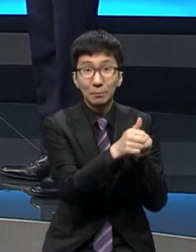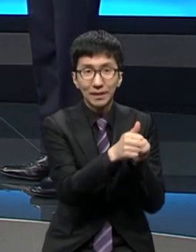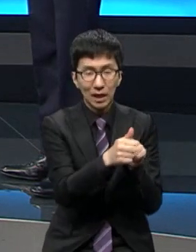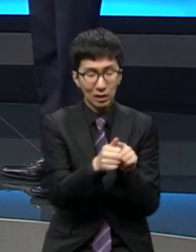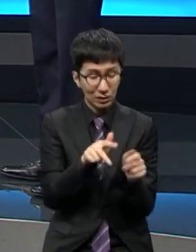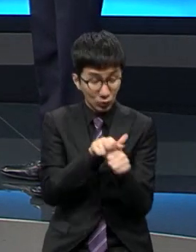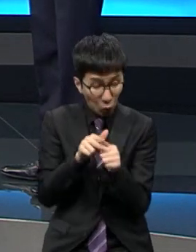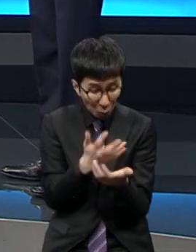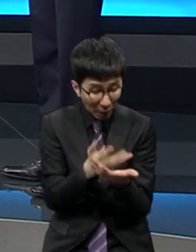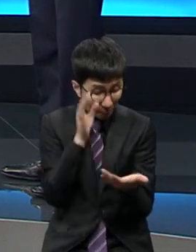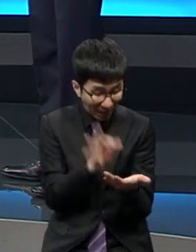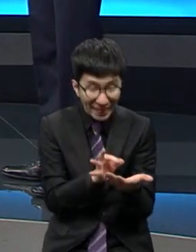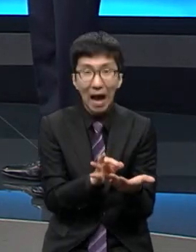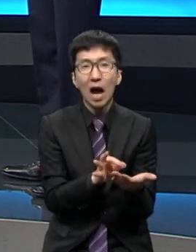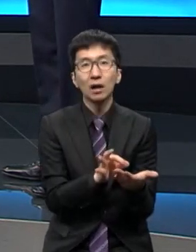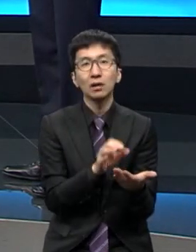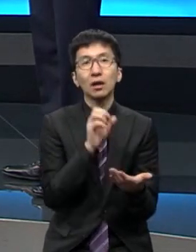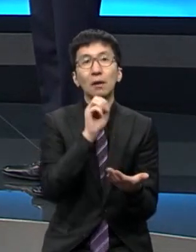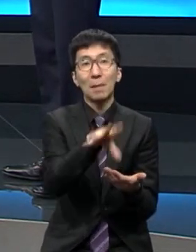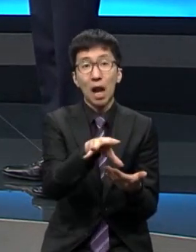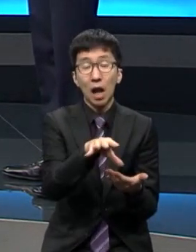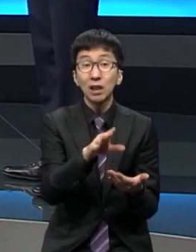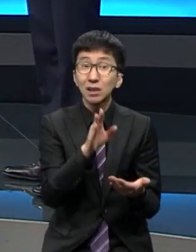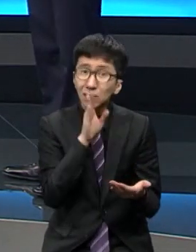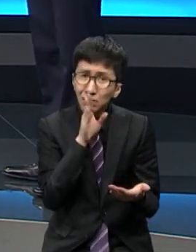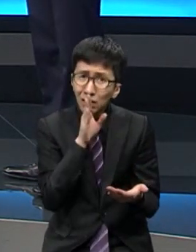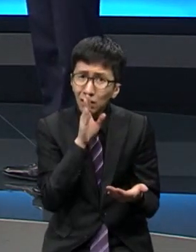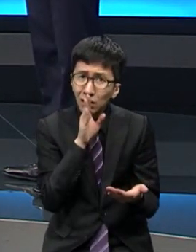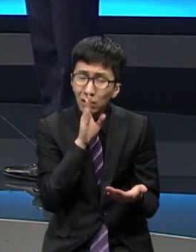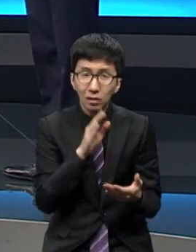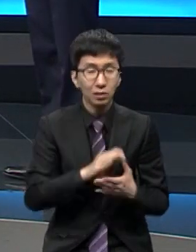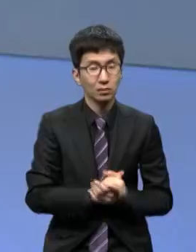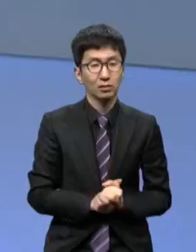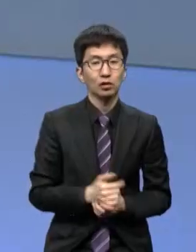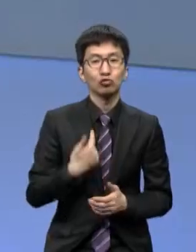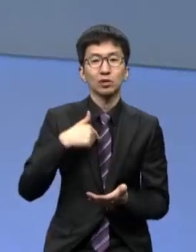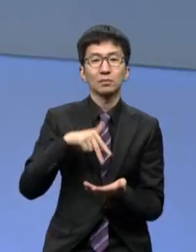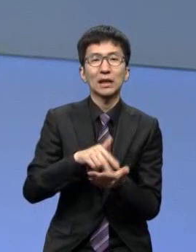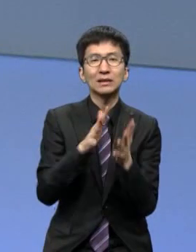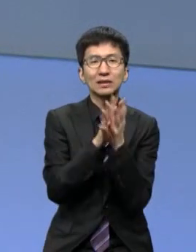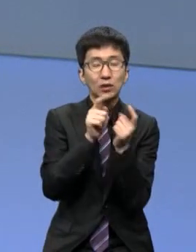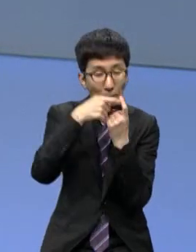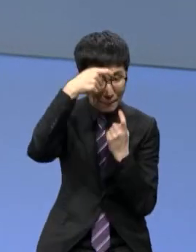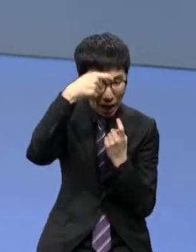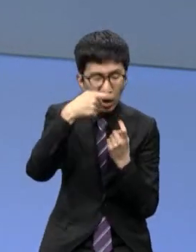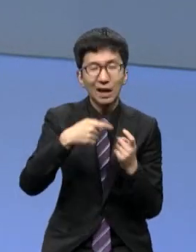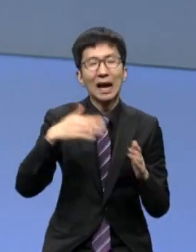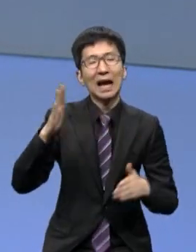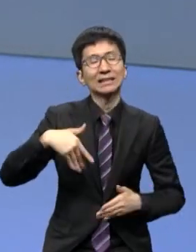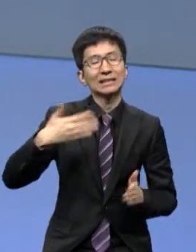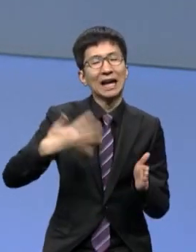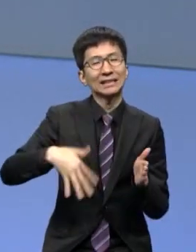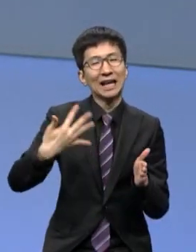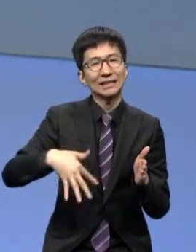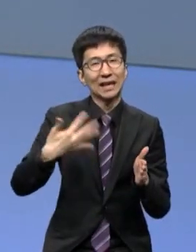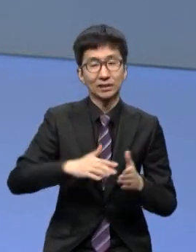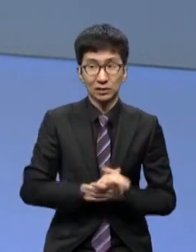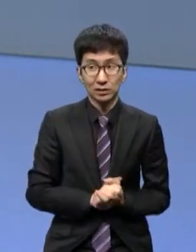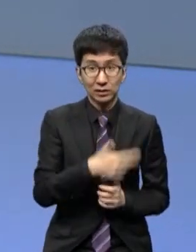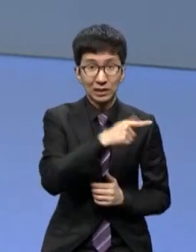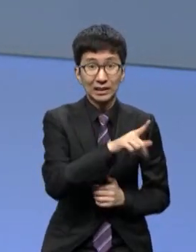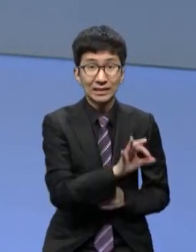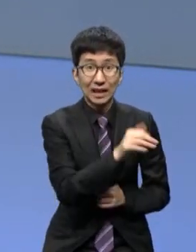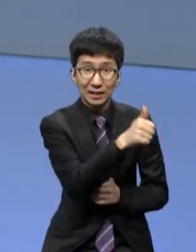커지고 있는데 먼저 이게 실체가 있는 문건 입니까 네 일단 저희도 실무를 보지는 못했습니다 따라서 이 장성철